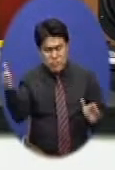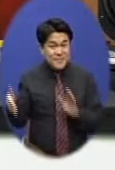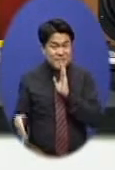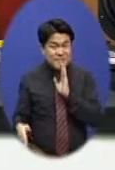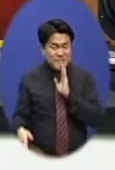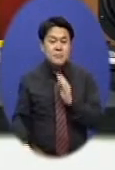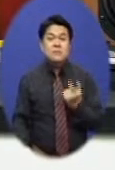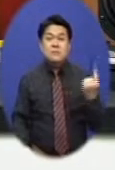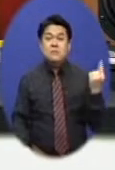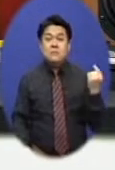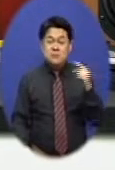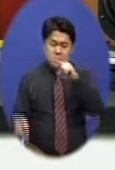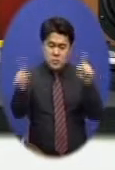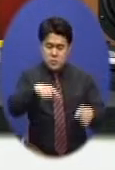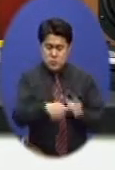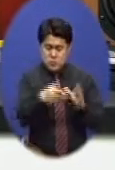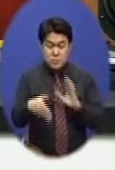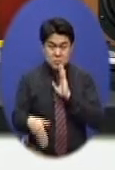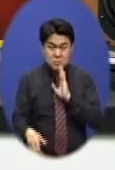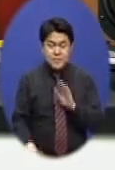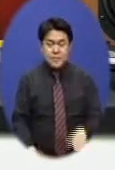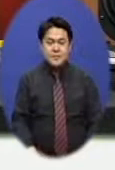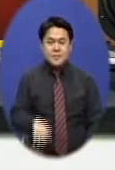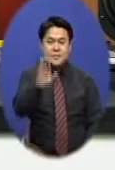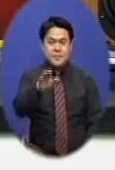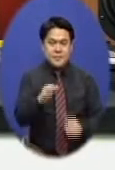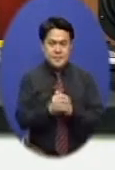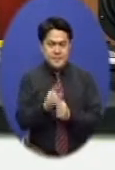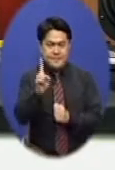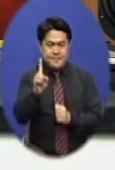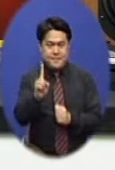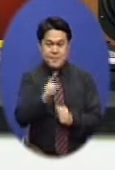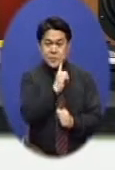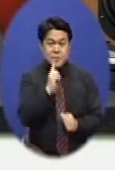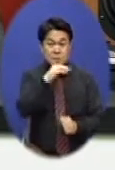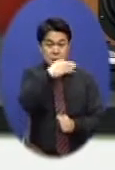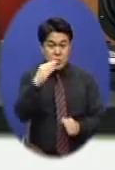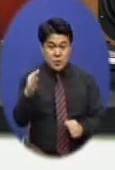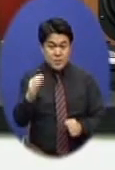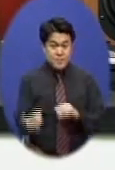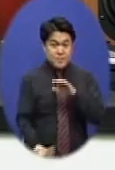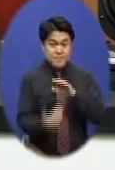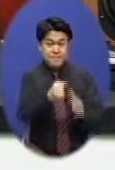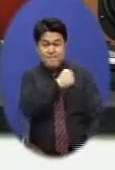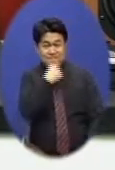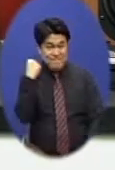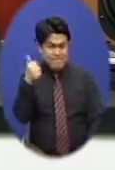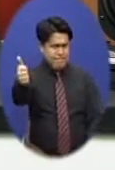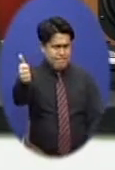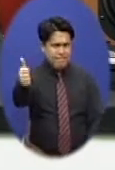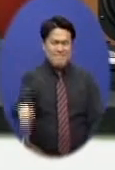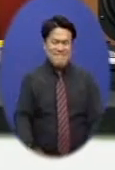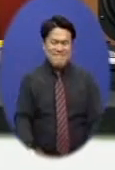예. 네. 그러면 이제, 어머니 예. 빼놓을 수 없습니다. 계산 옥수수 최고로 마시구로.